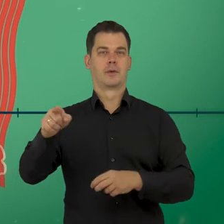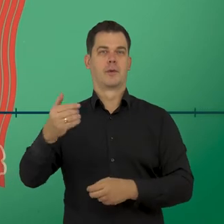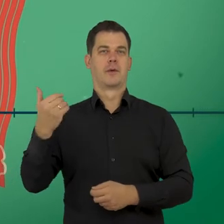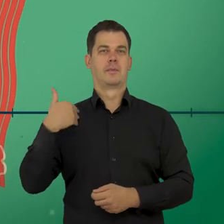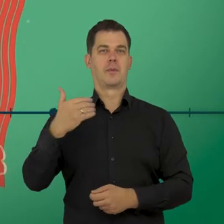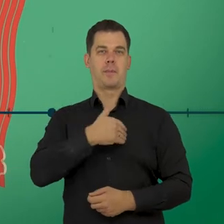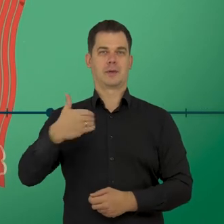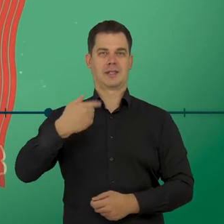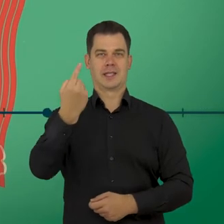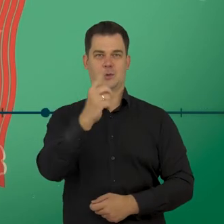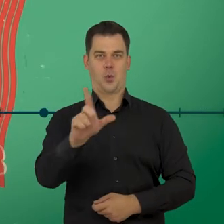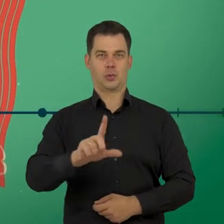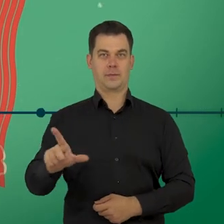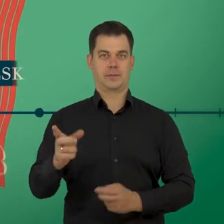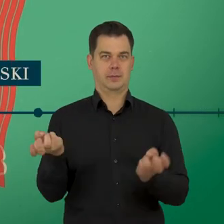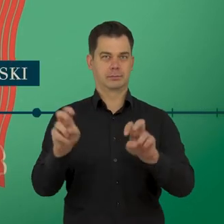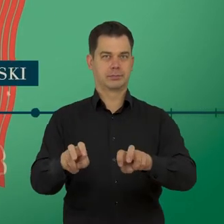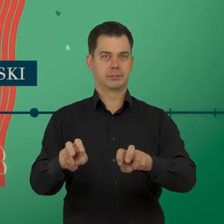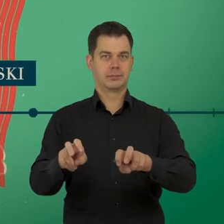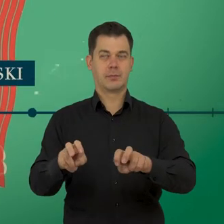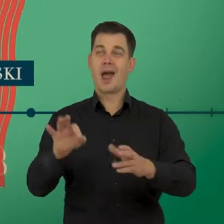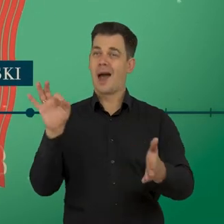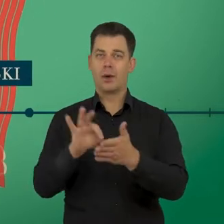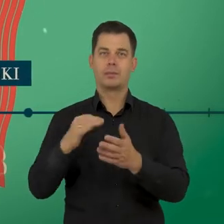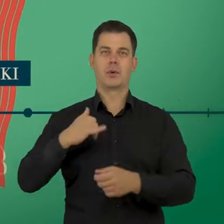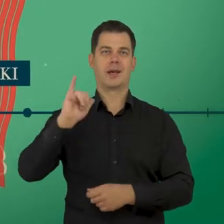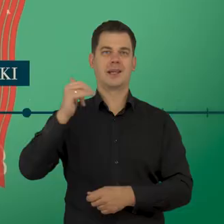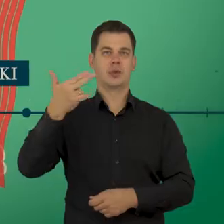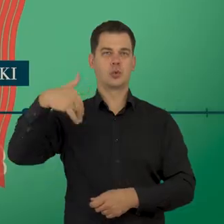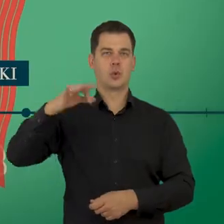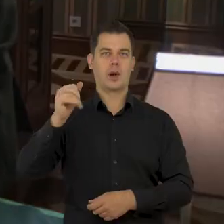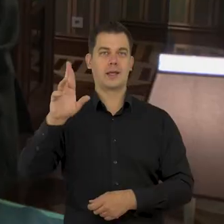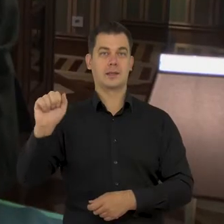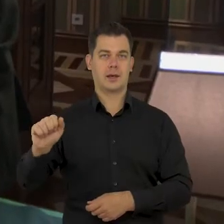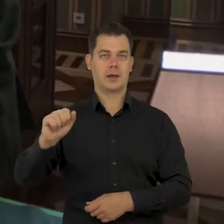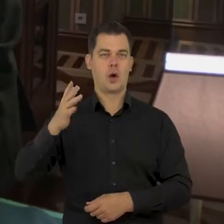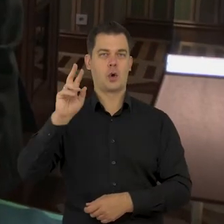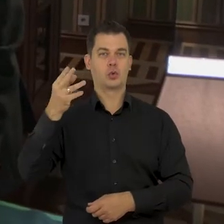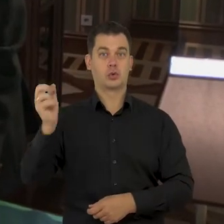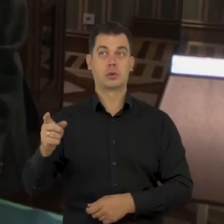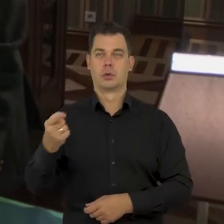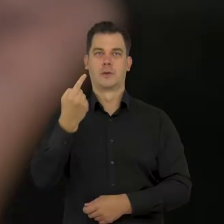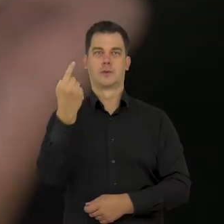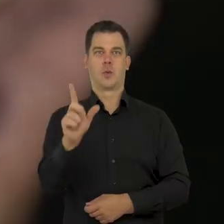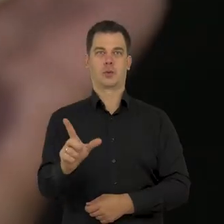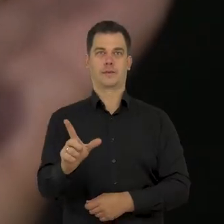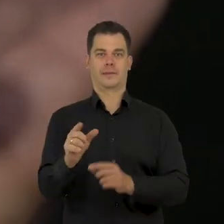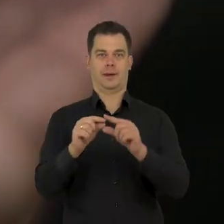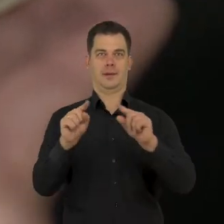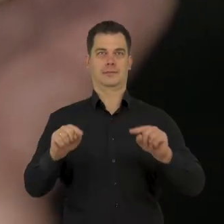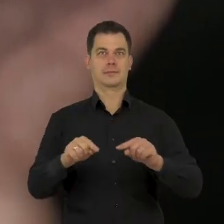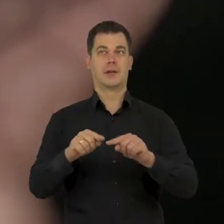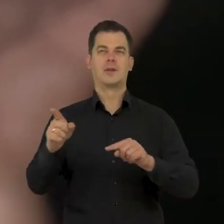się pieniądze nominowane w polskich złotych. W czasach insurekcji kościuszkowskiej materializuje nam się złoty. Złoty